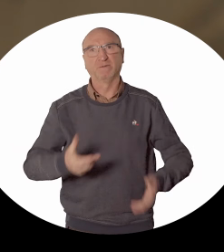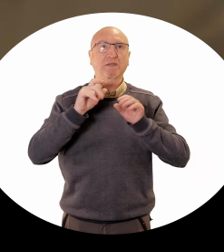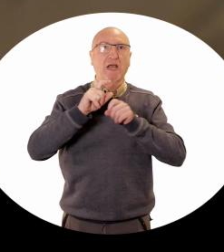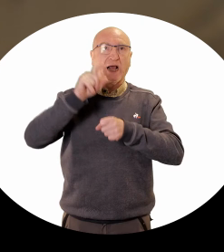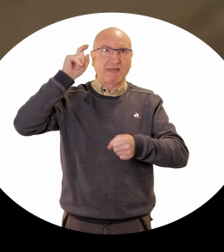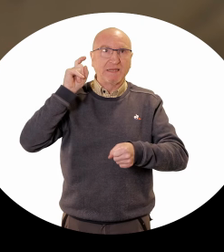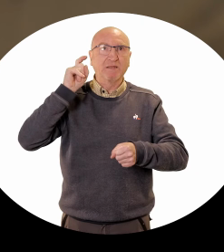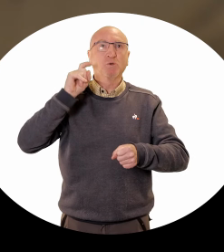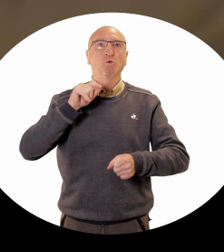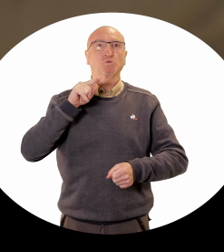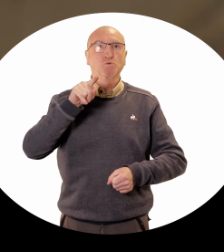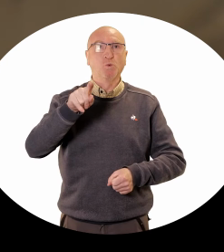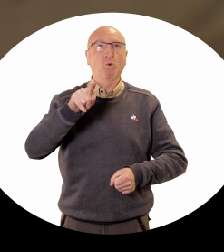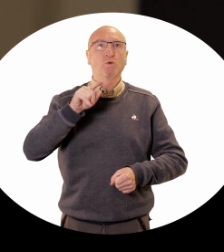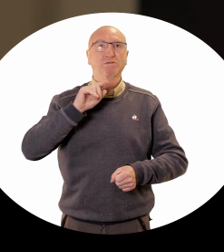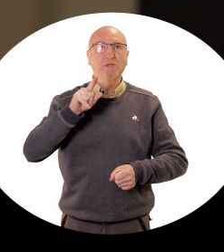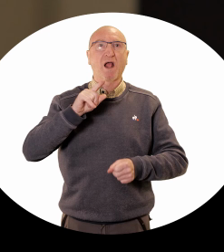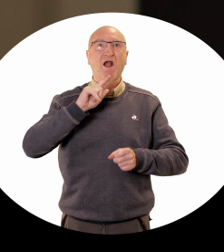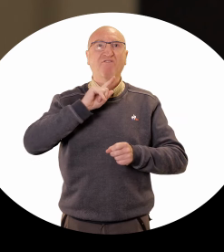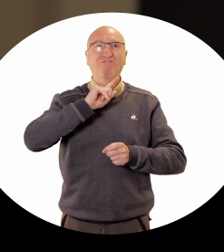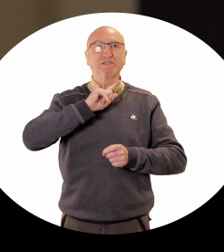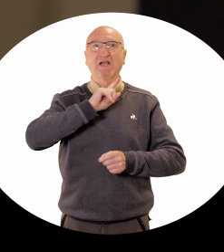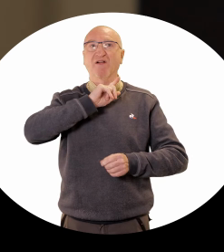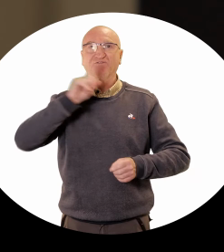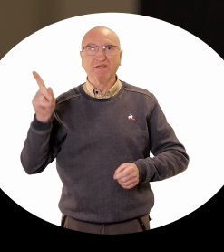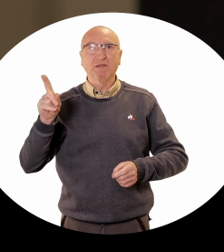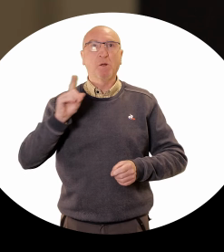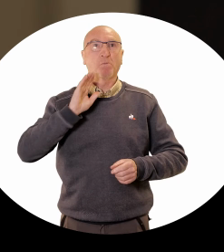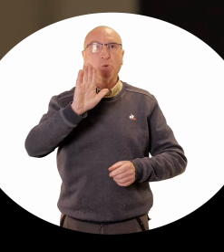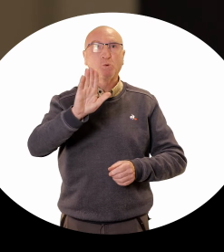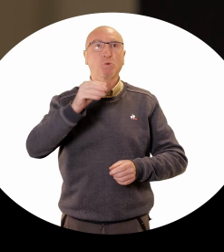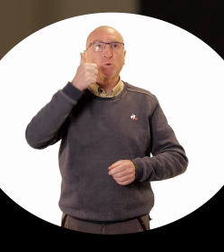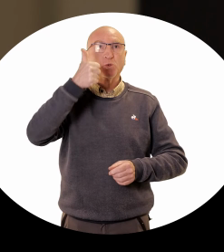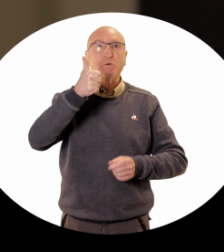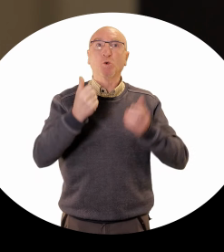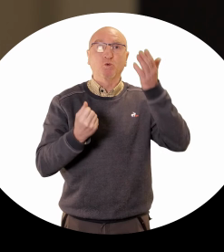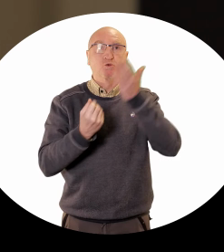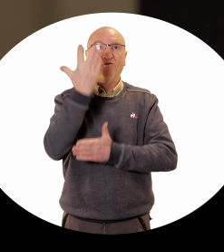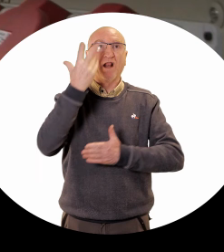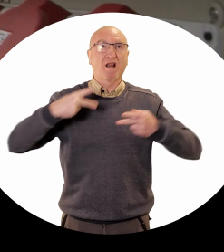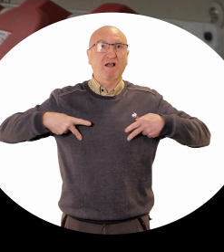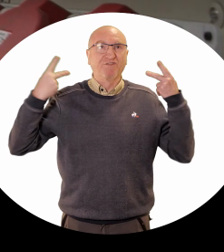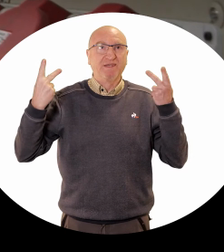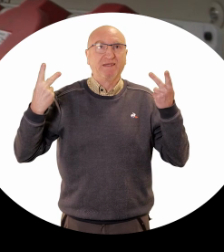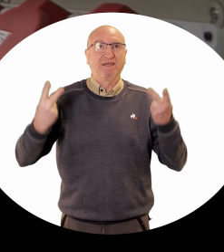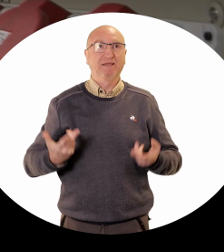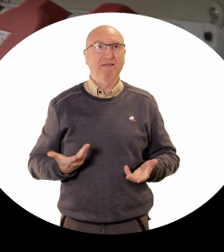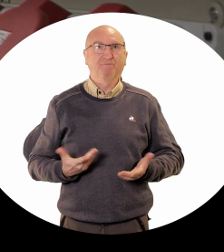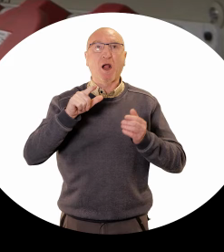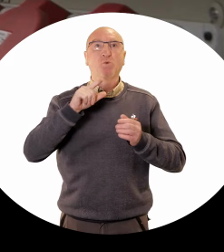100% recyclable. Ha ha! Allez, je me sacrifie pour une nouvelle vie. Youhou!